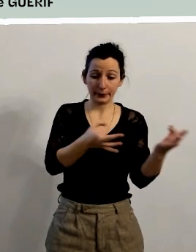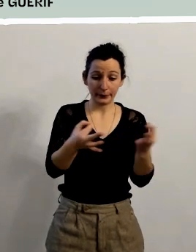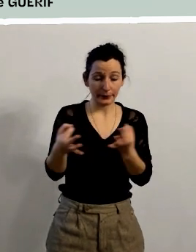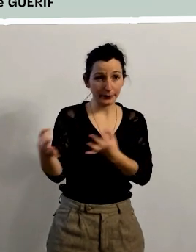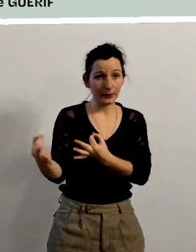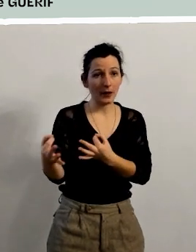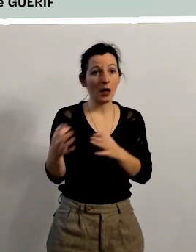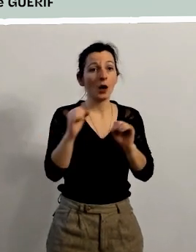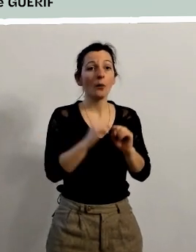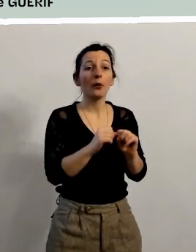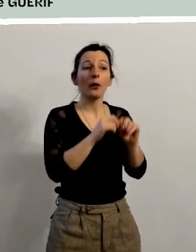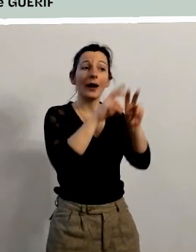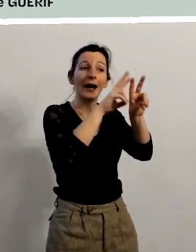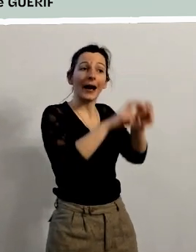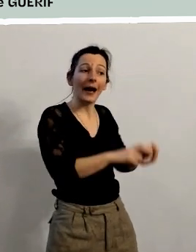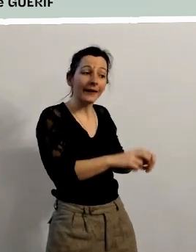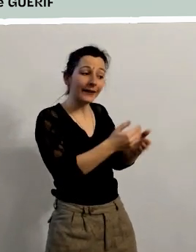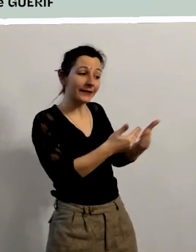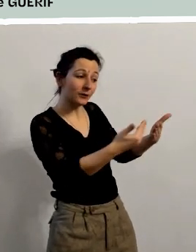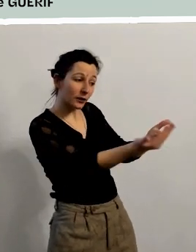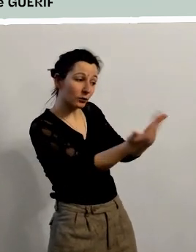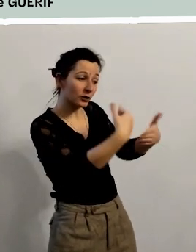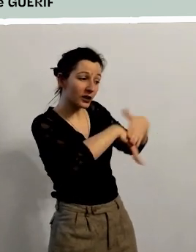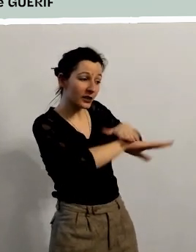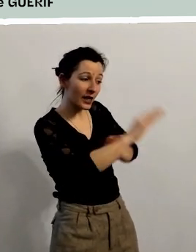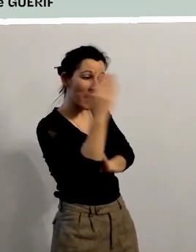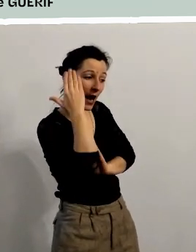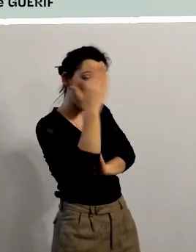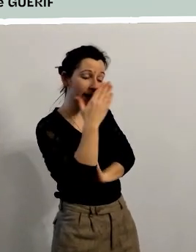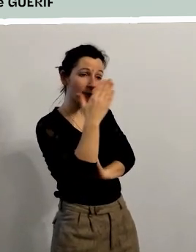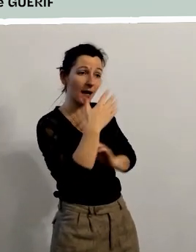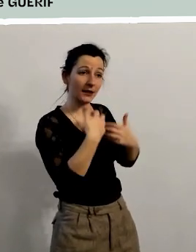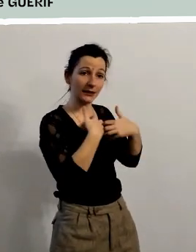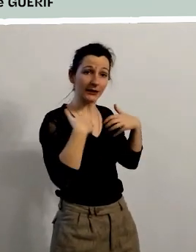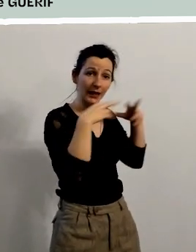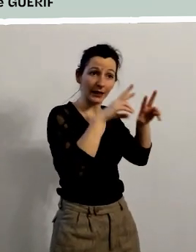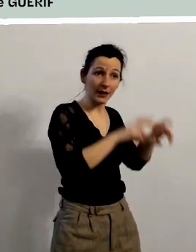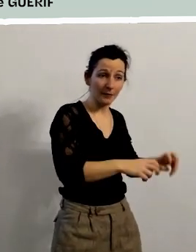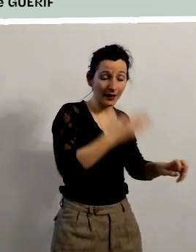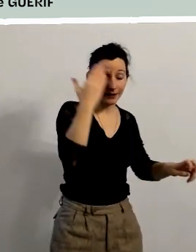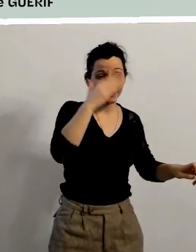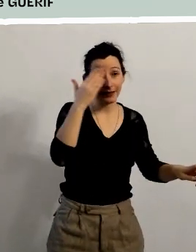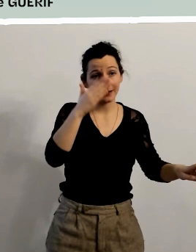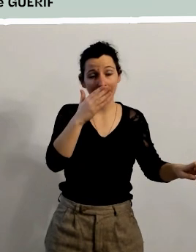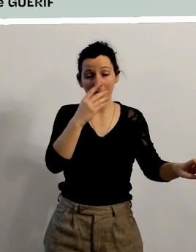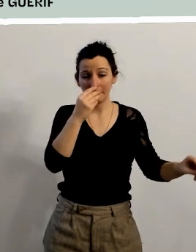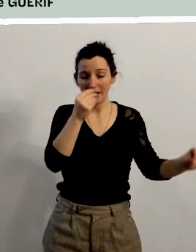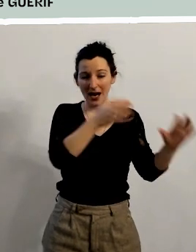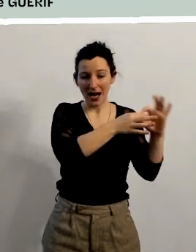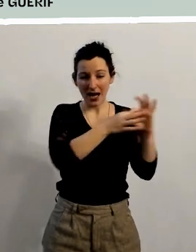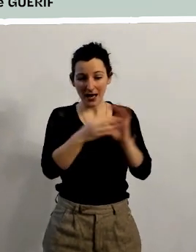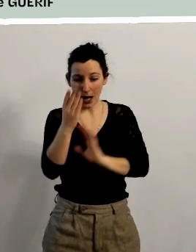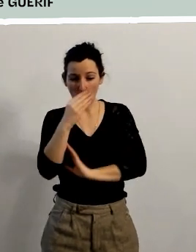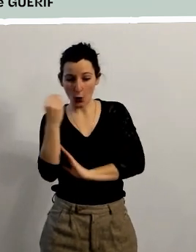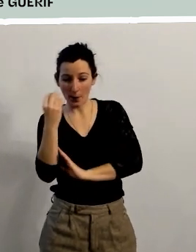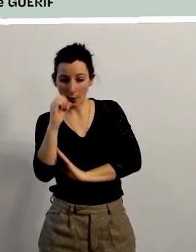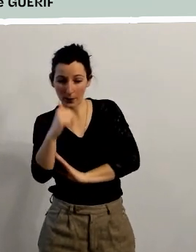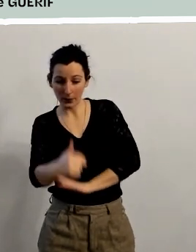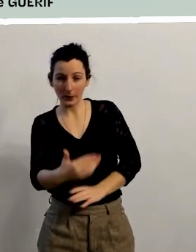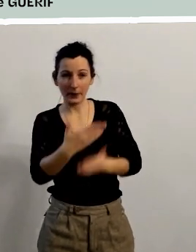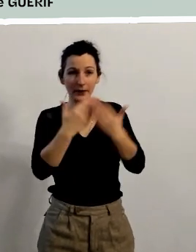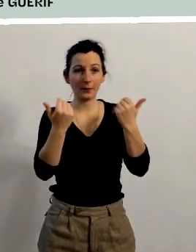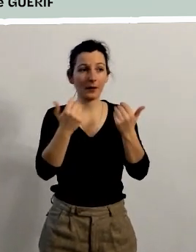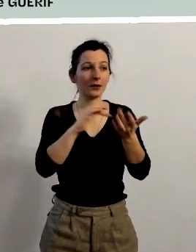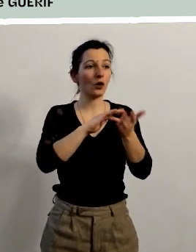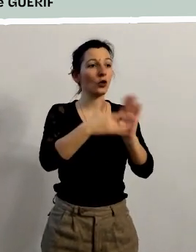chez l'animal, hein, bien sûr, c'est ce qui est fait par nos collègues chercheurs, mais les extrapolations, elles ne sont pas simples, hein, parce que toutes les espèces animales n'ont